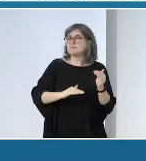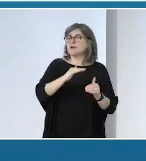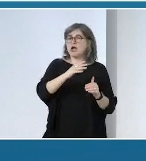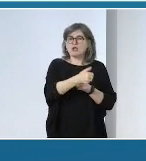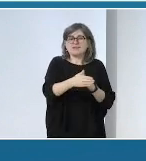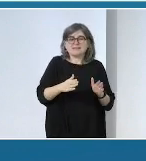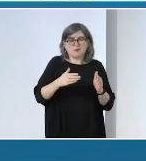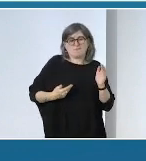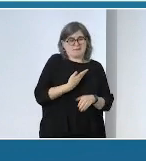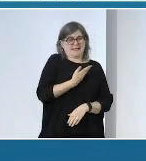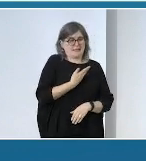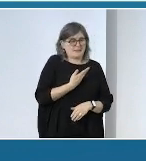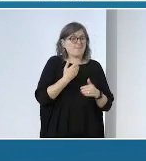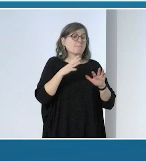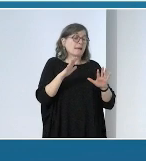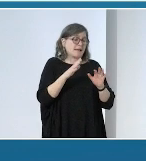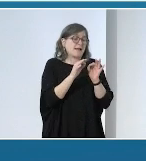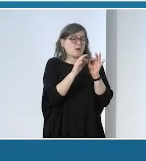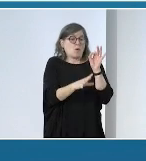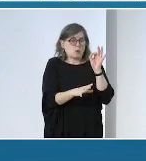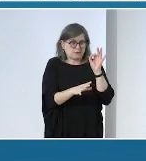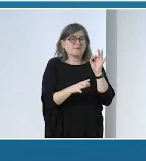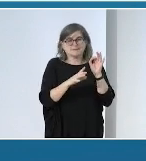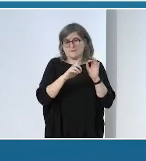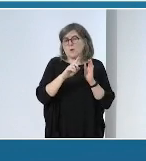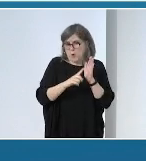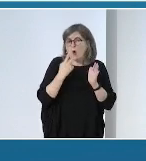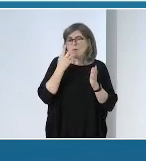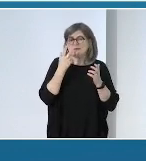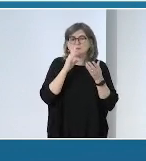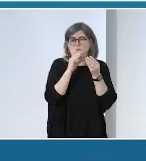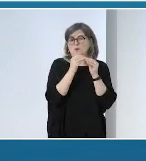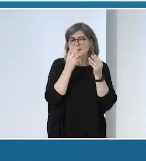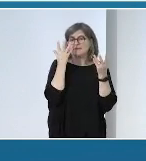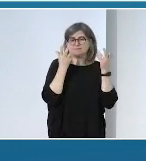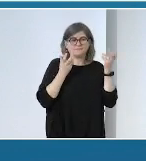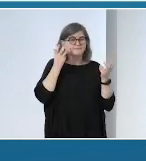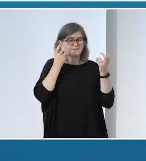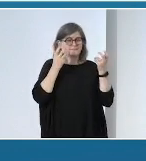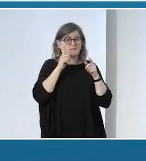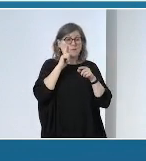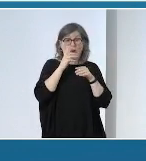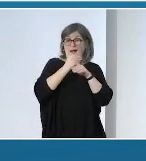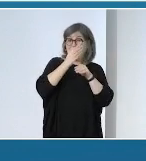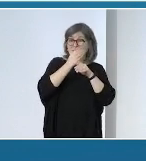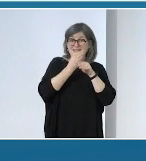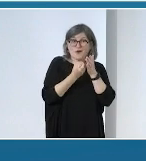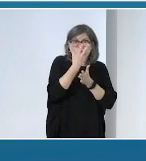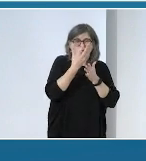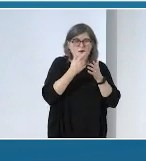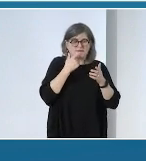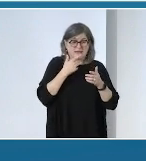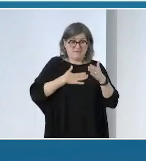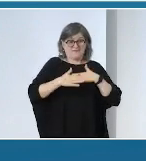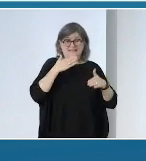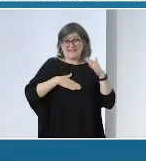les conséquences de son déficit vestibulaire se font de nouveau sentir dans tout ce qu'est les apprentissages. Parce qu'elle est fatigable, la régulation du tonus